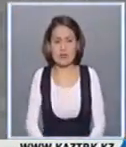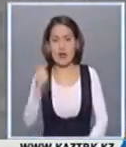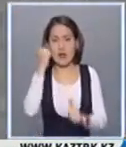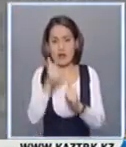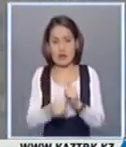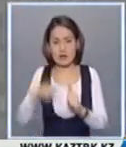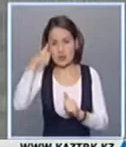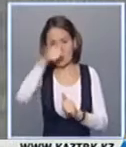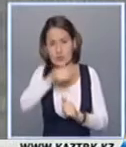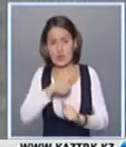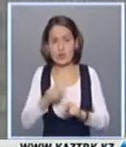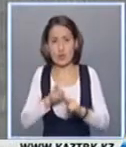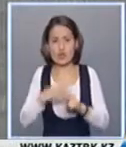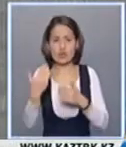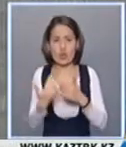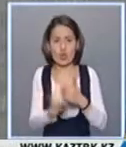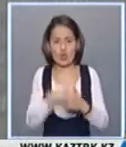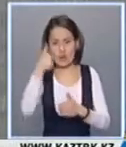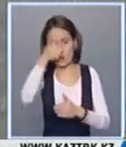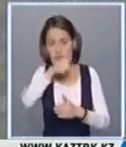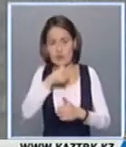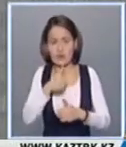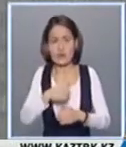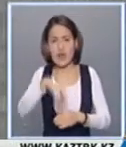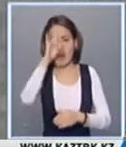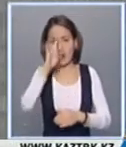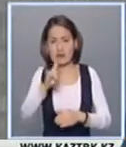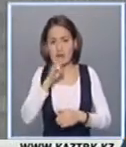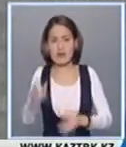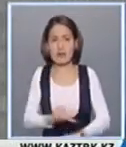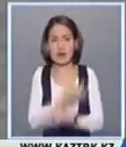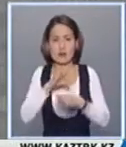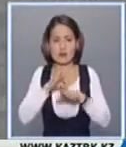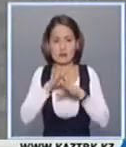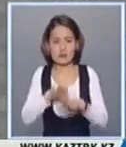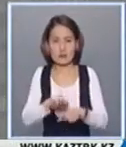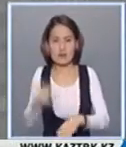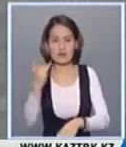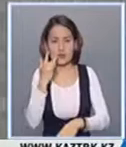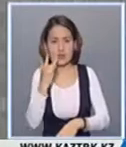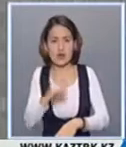мейрамды күтеміз. Не үшін осы мейрамда біз өзіміздің осы ұлттық дәстүрлік